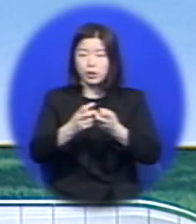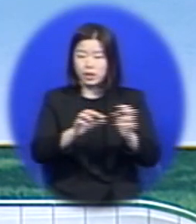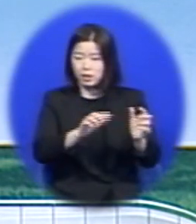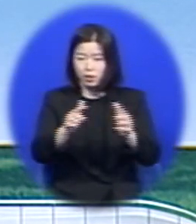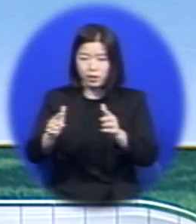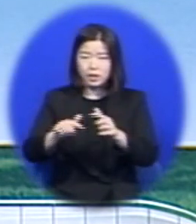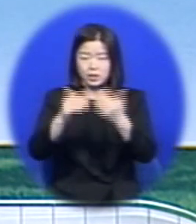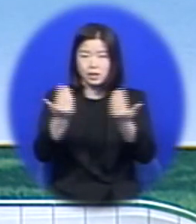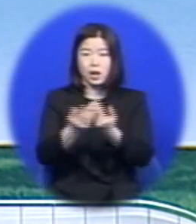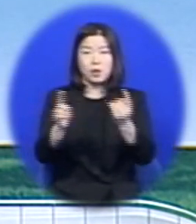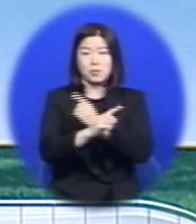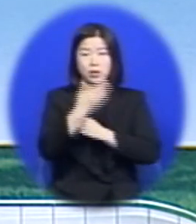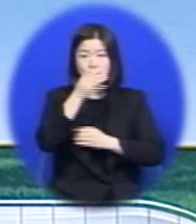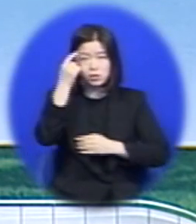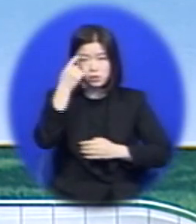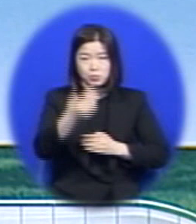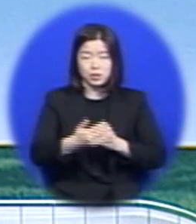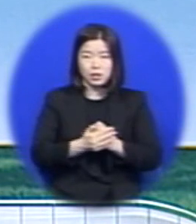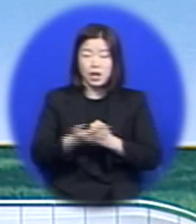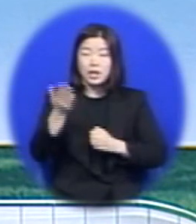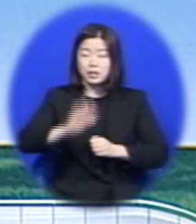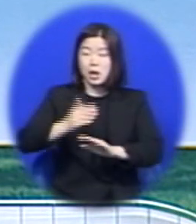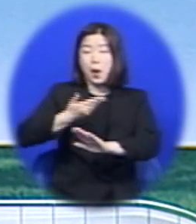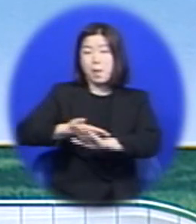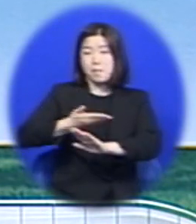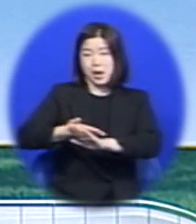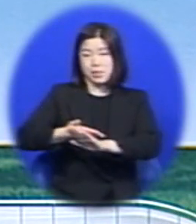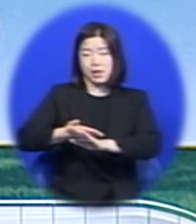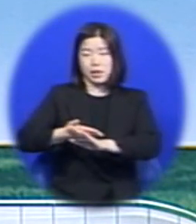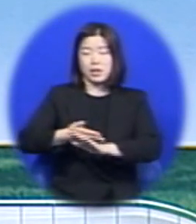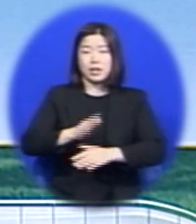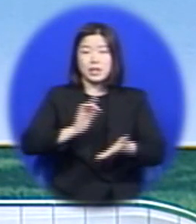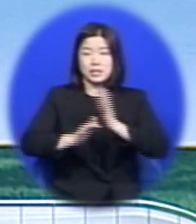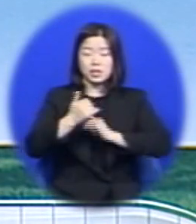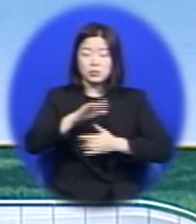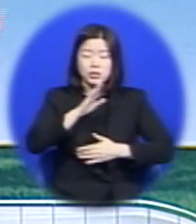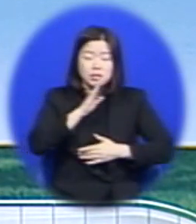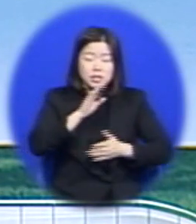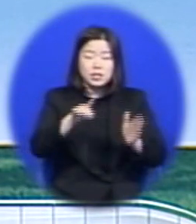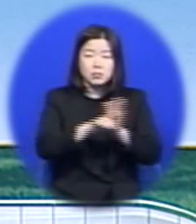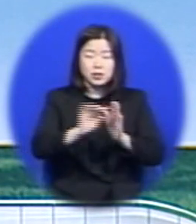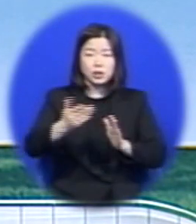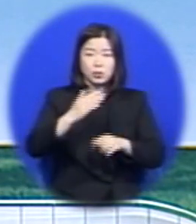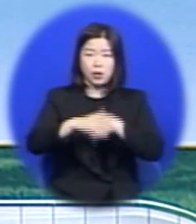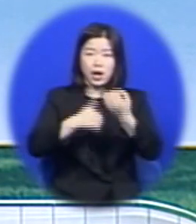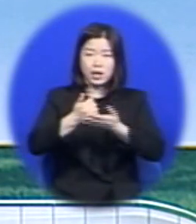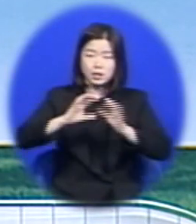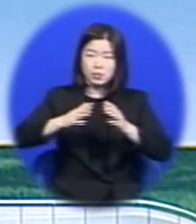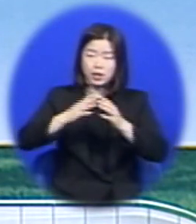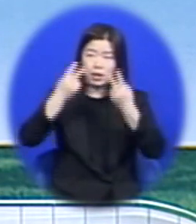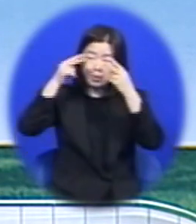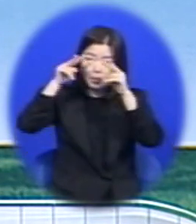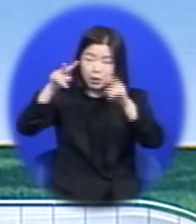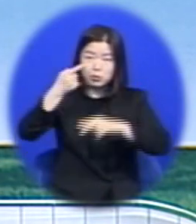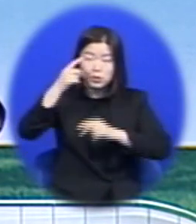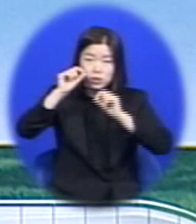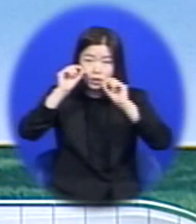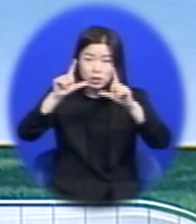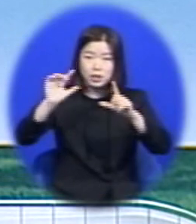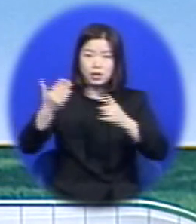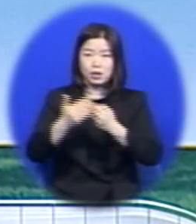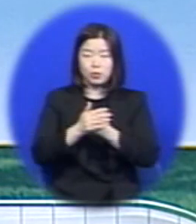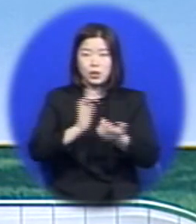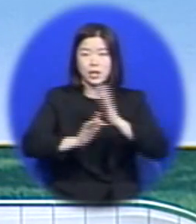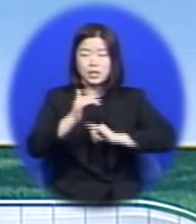그러나 반대로 예수를 진짜 믿게 되고 하나님의 나라를 바라보는 눈이 뜨이게 되고